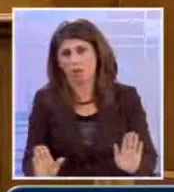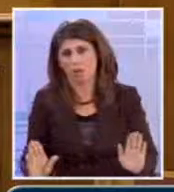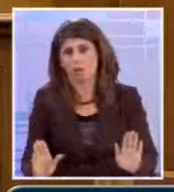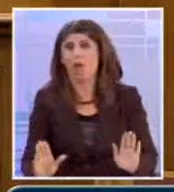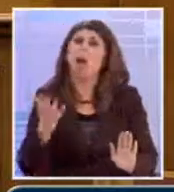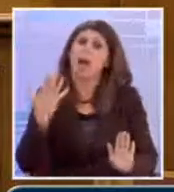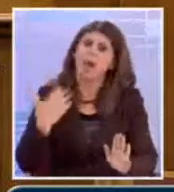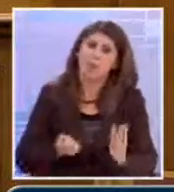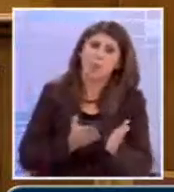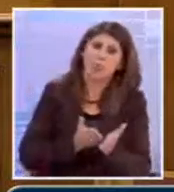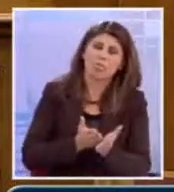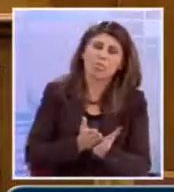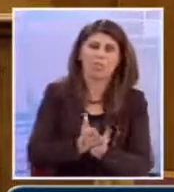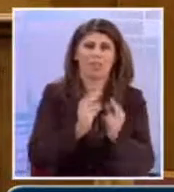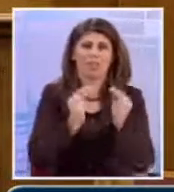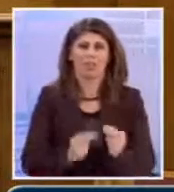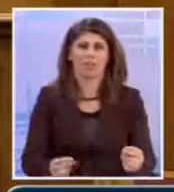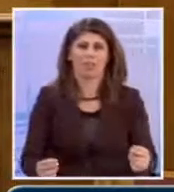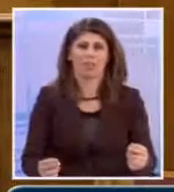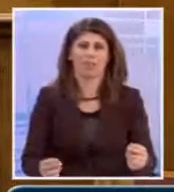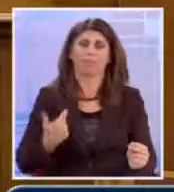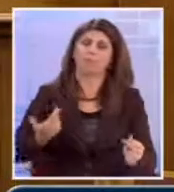όμως δίκαιες λύσεις.